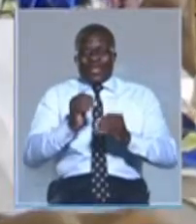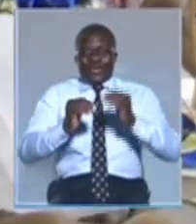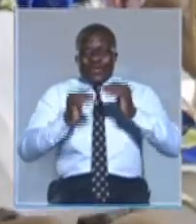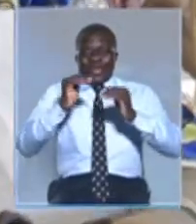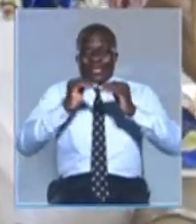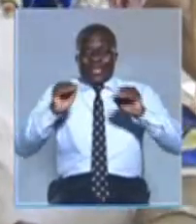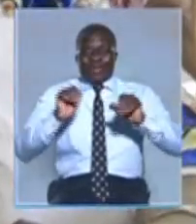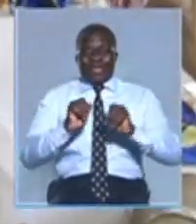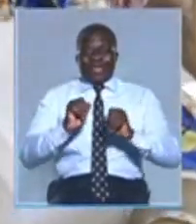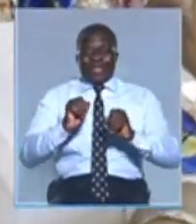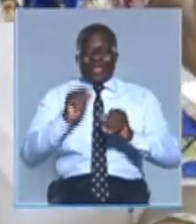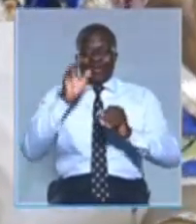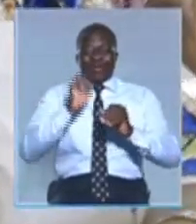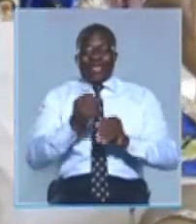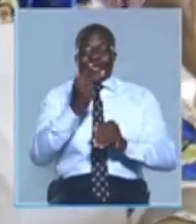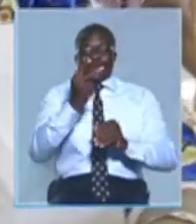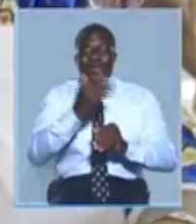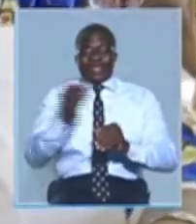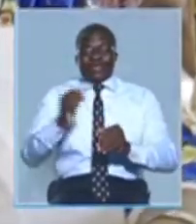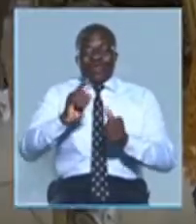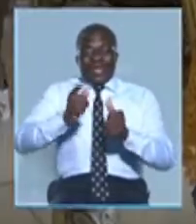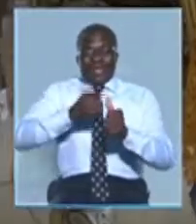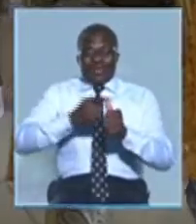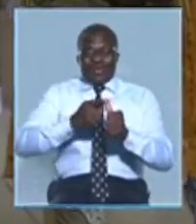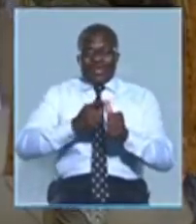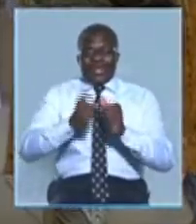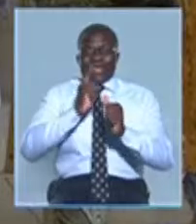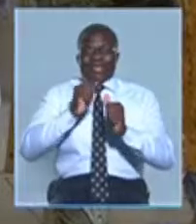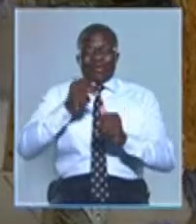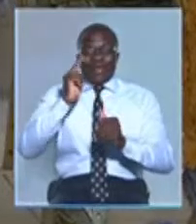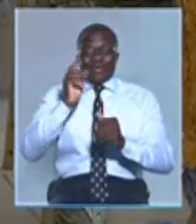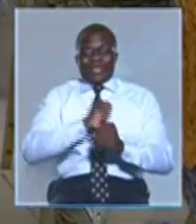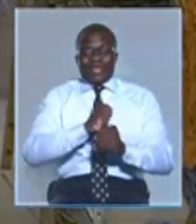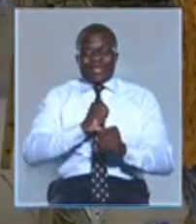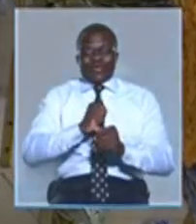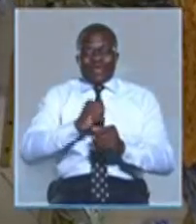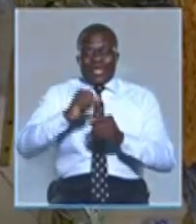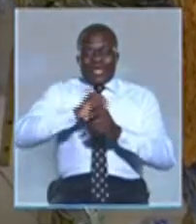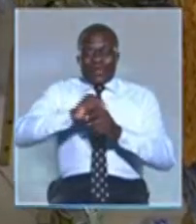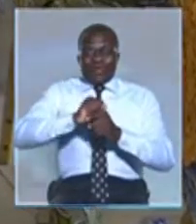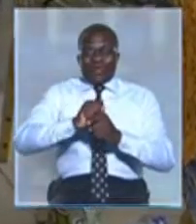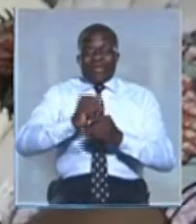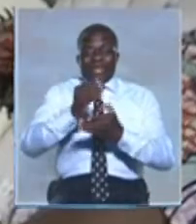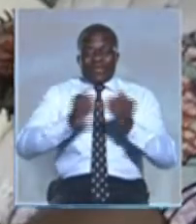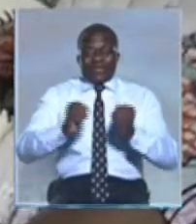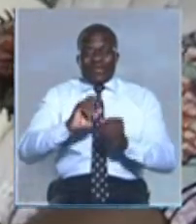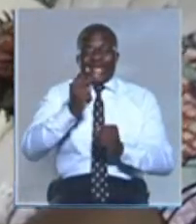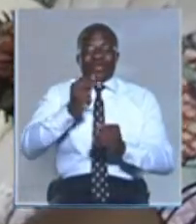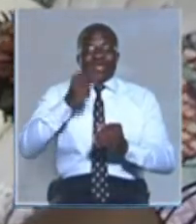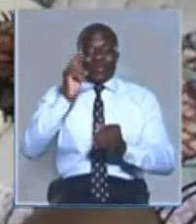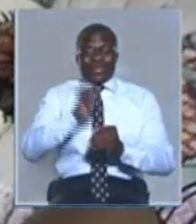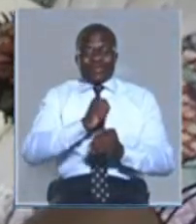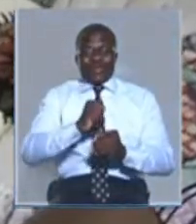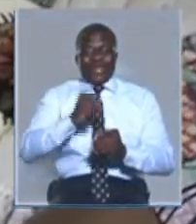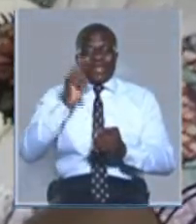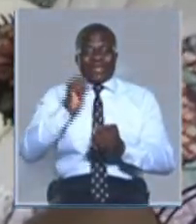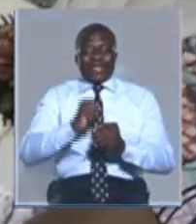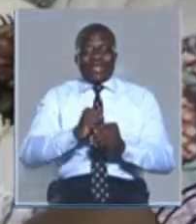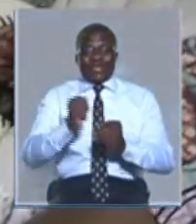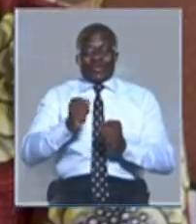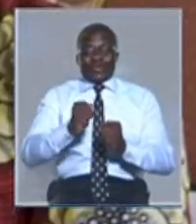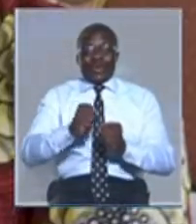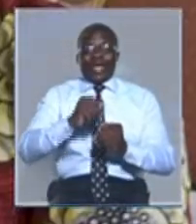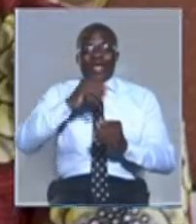de la stabilité du foyer. Trois histoires. La première évoque l'histoire d'un fabricant de cercueils. La deuxième histoire, l'histoire d'un vieux